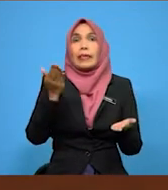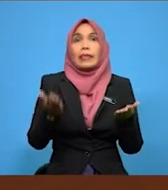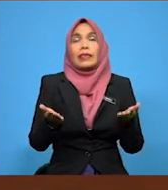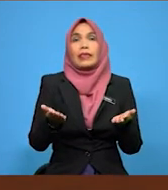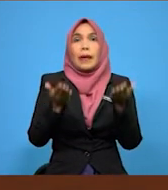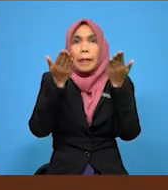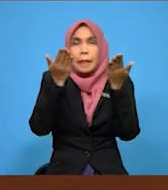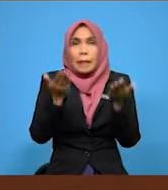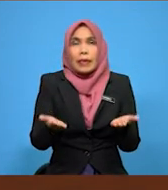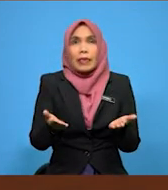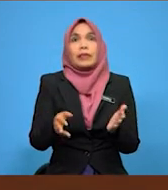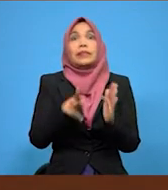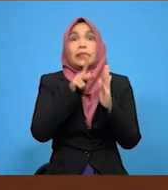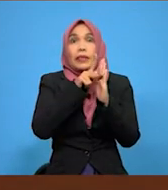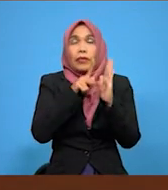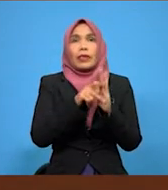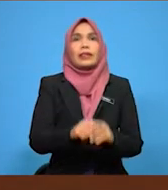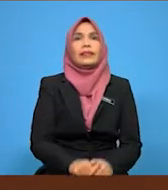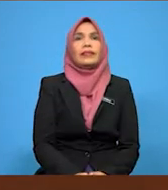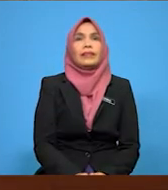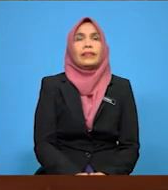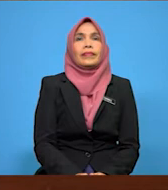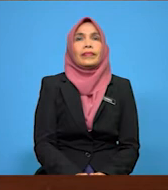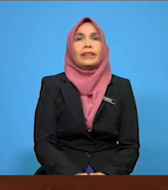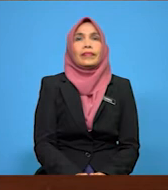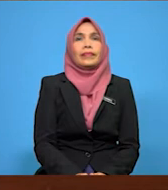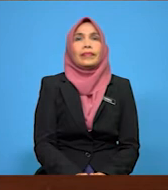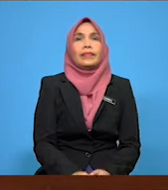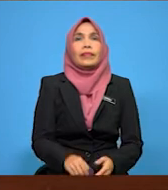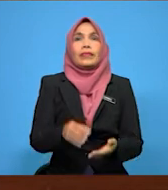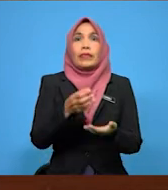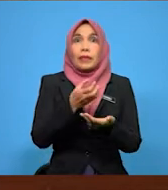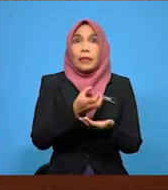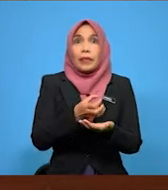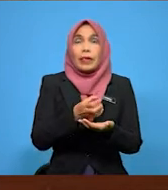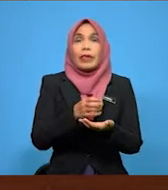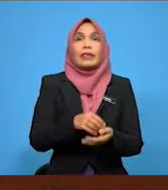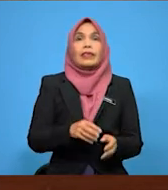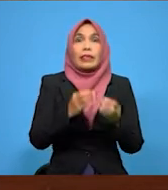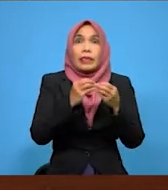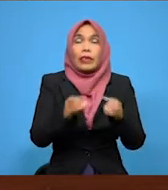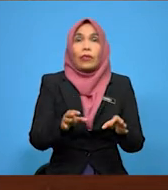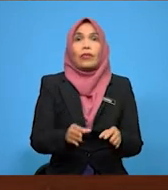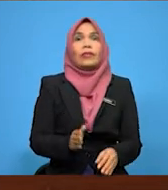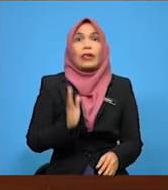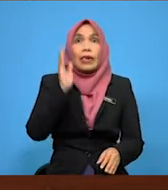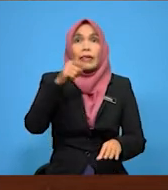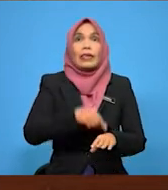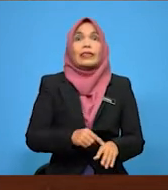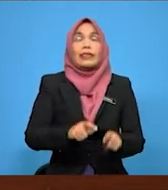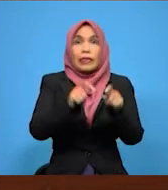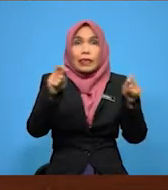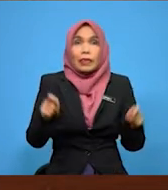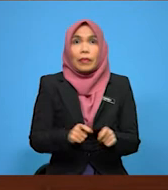jadual yang telah dipaparkan sebentar tadi. Bekas telur yang berisi telur akan ditempatkan